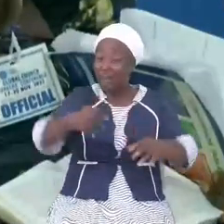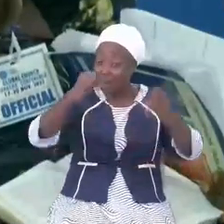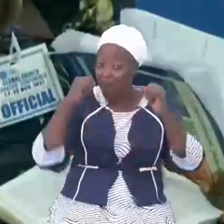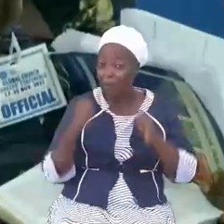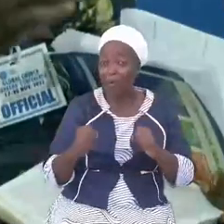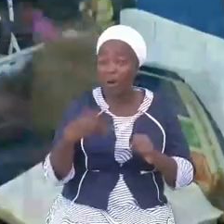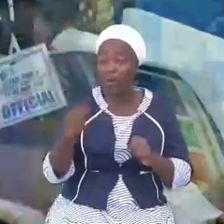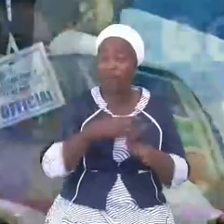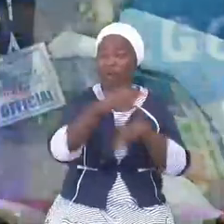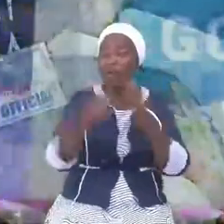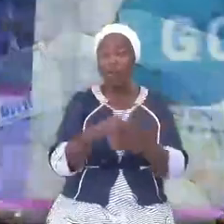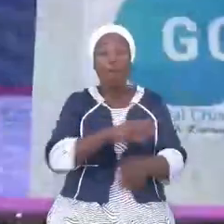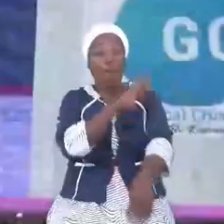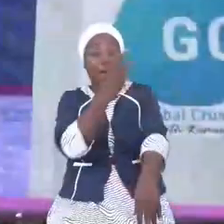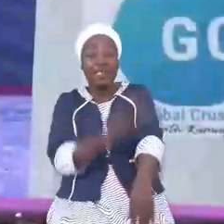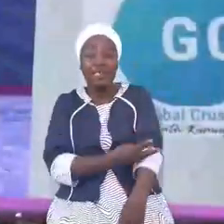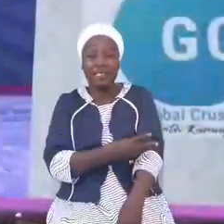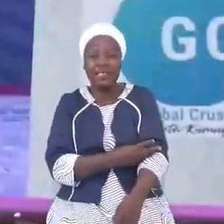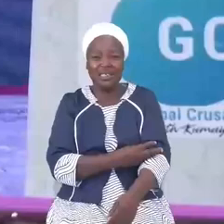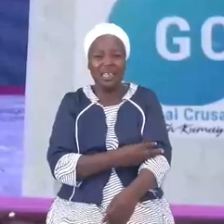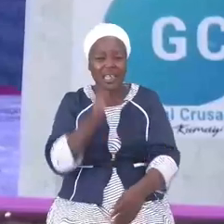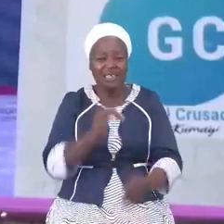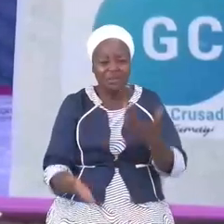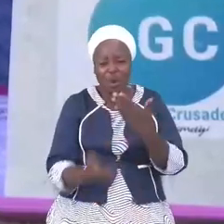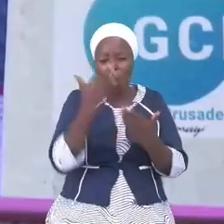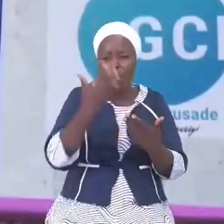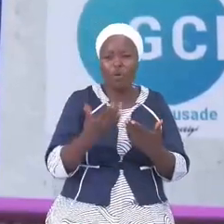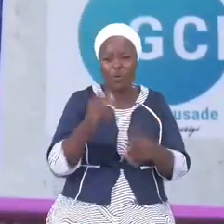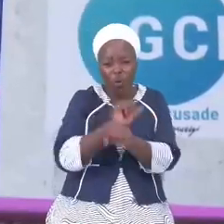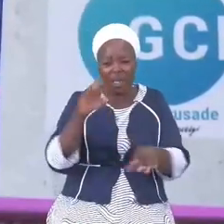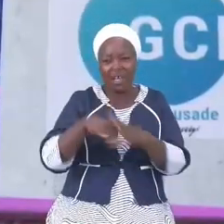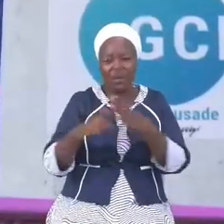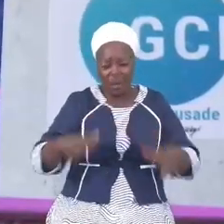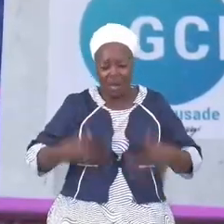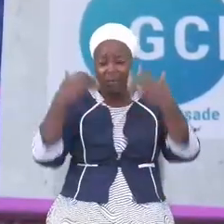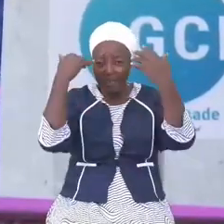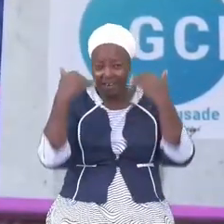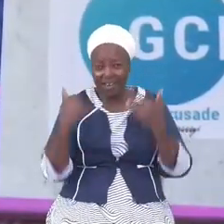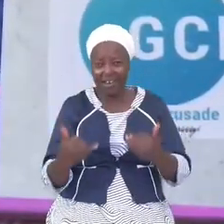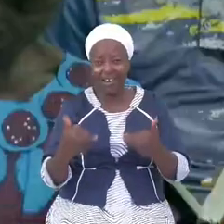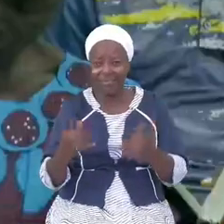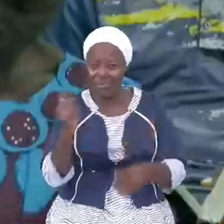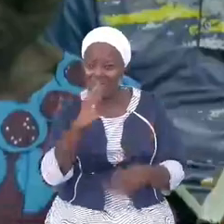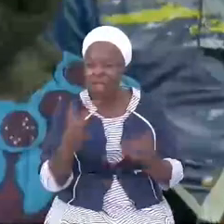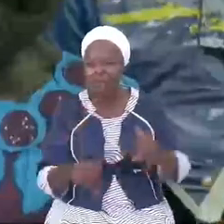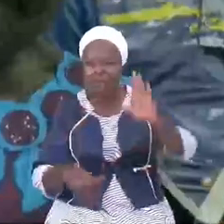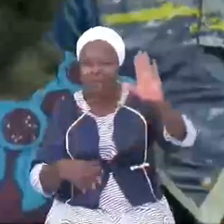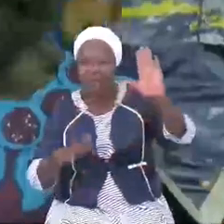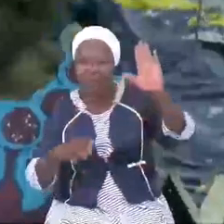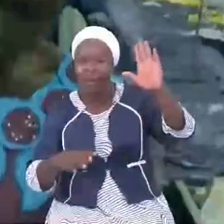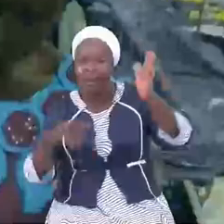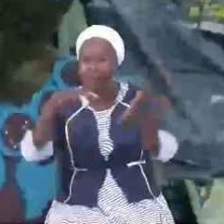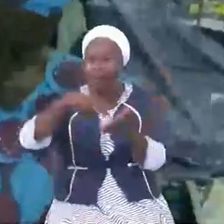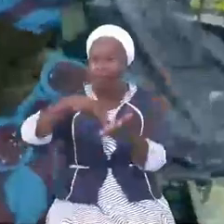Tout-Puissant est sur le point d'agir dans ta vie maintenant. Où es-tu? Lève-toi et